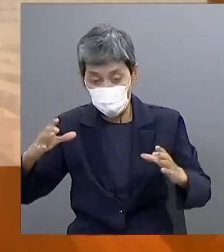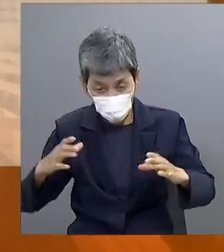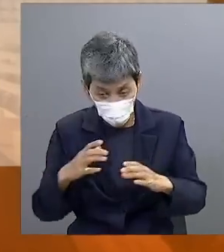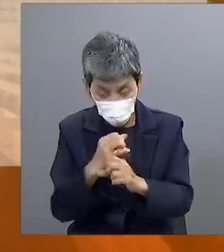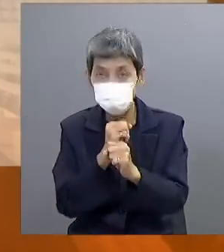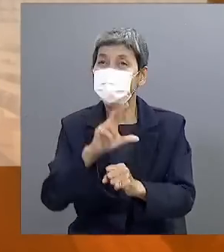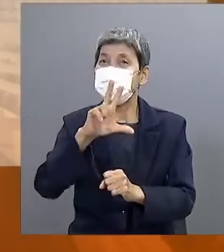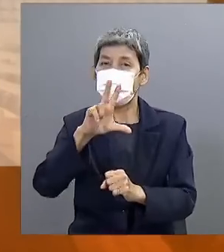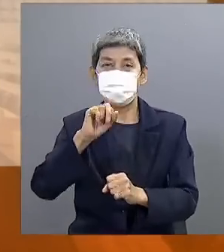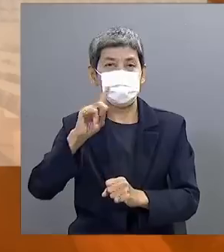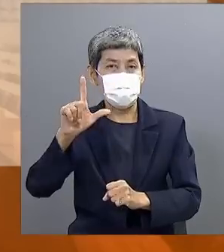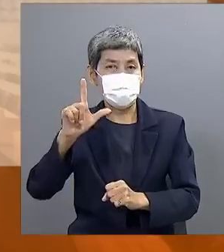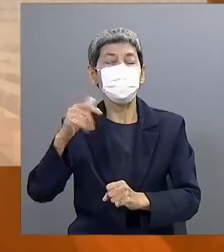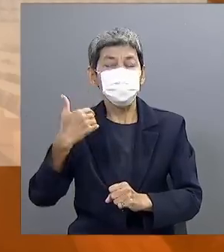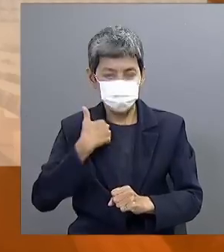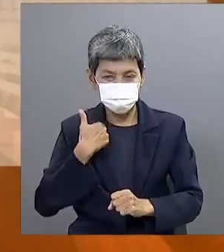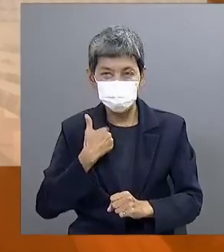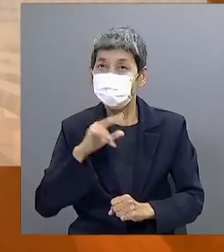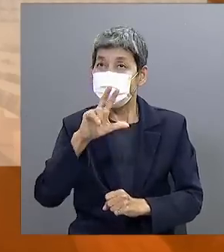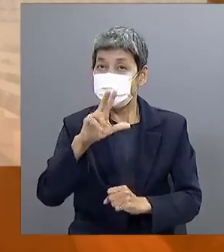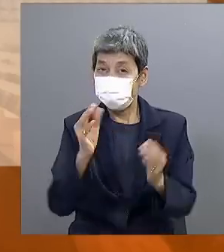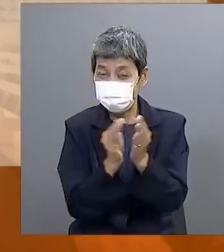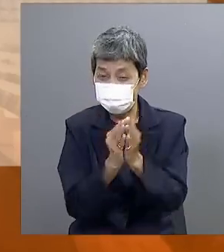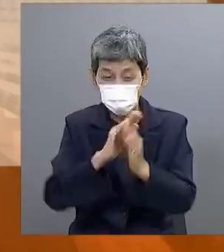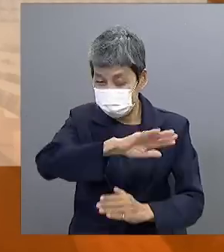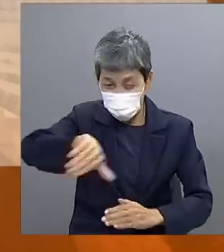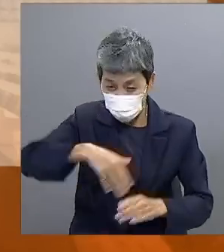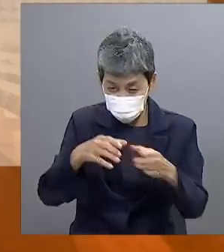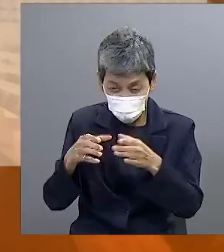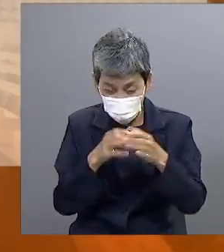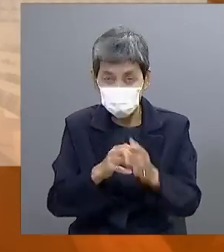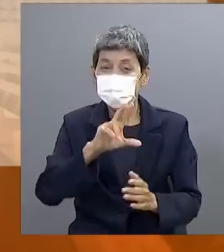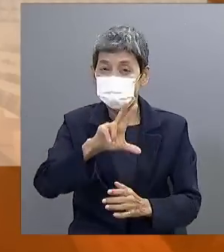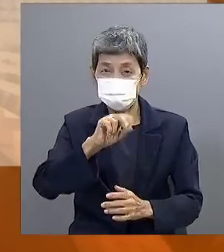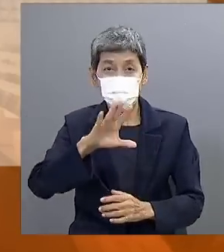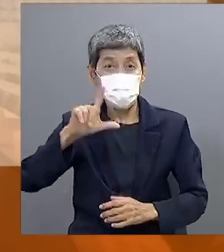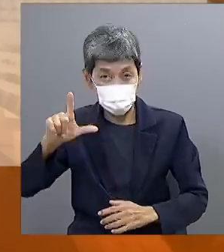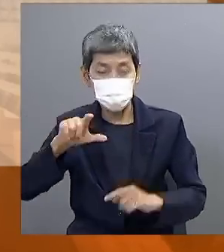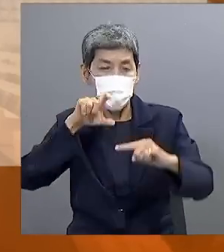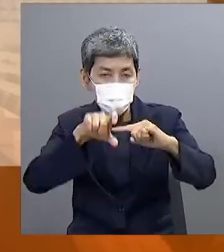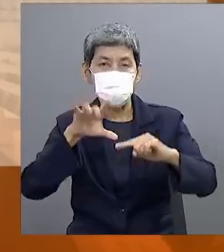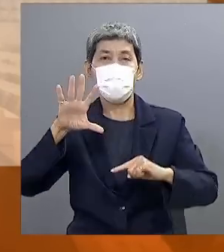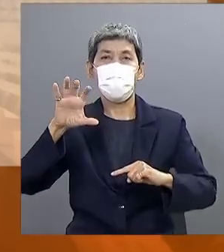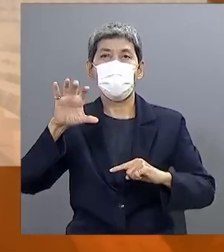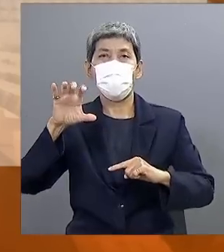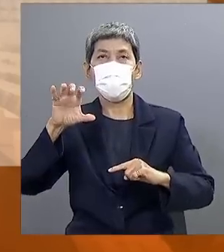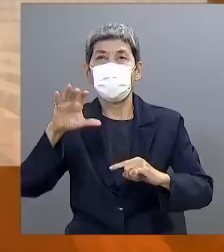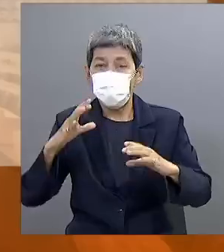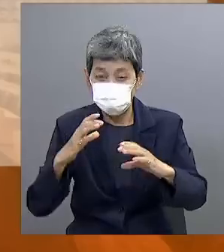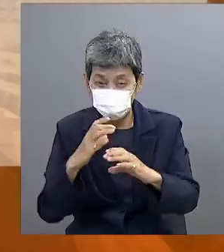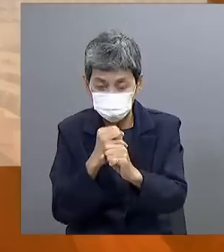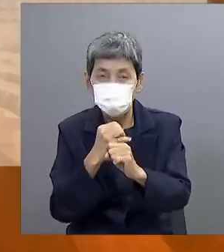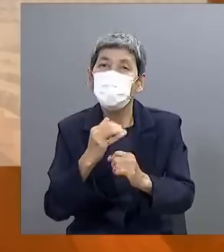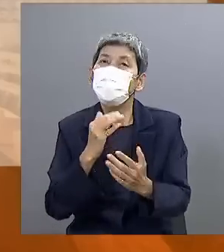านนี้ใน30ขออภัยค่ะคะแนนรวมของทุกพรรค35ล้านหารด้วย500ก็จะได้คะแนนเบื้องต้นของแต่ละ